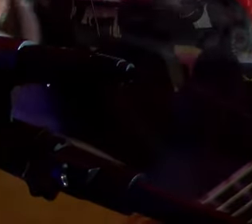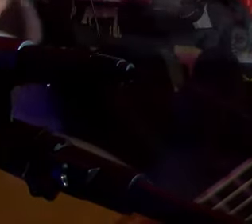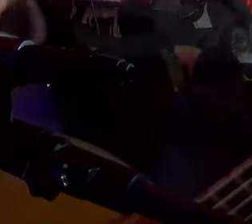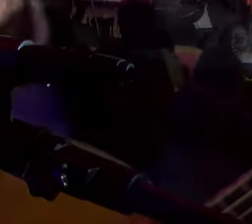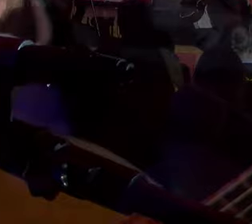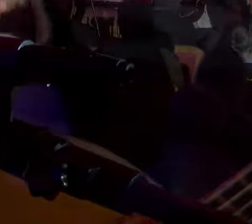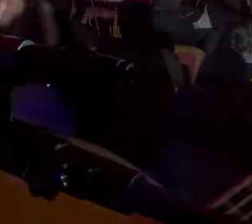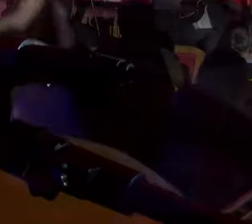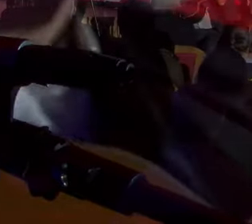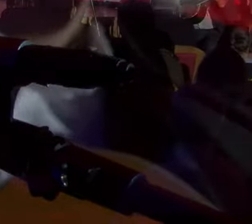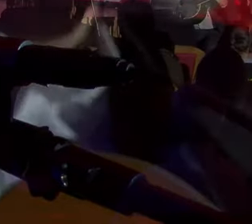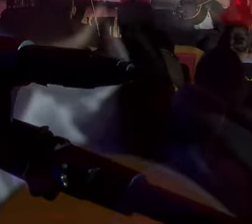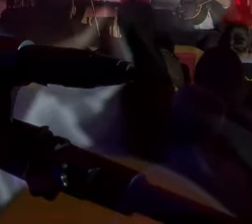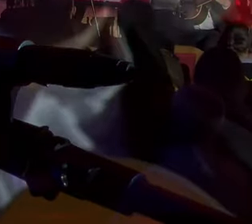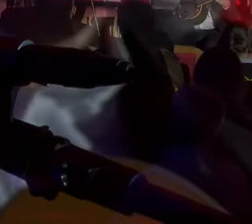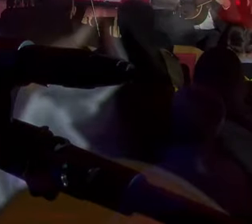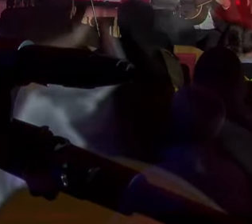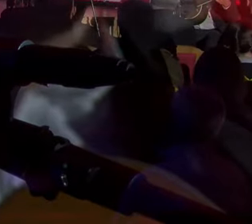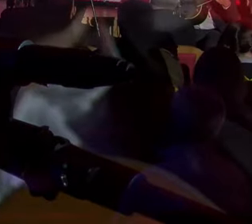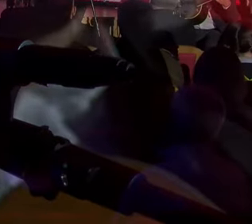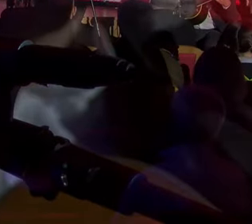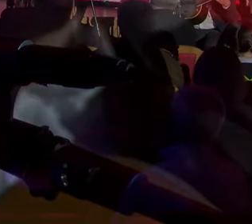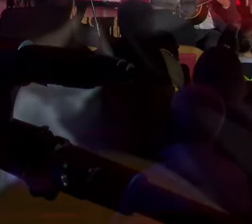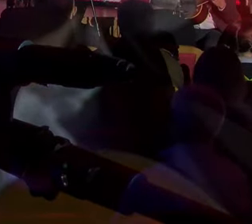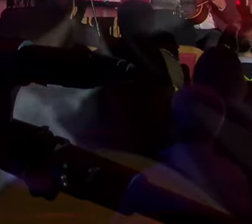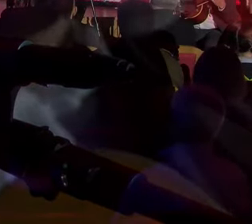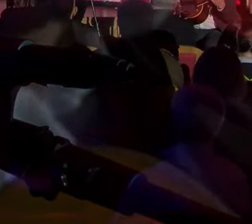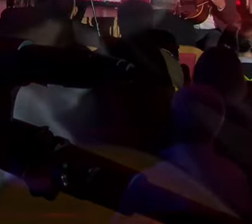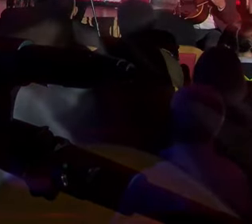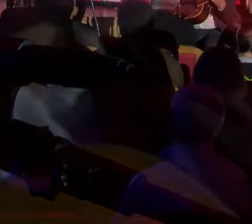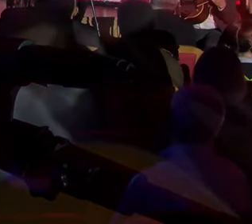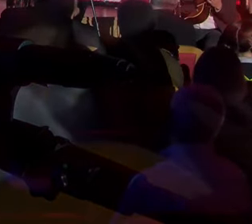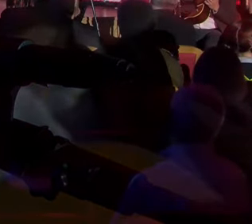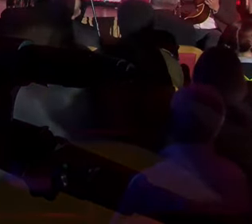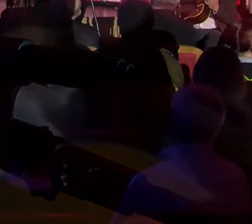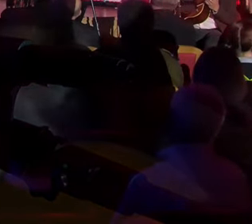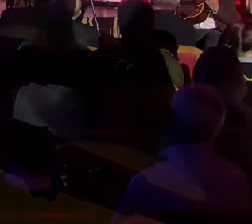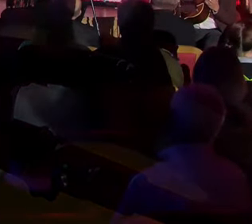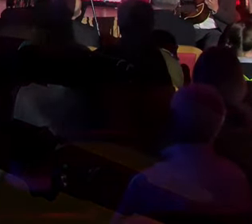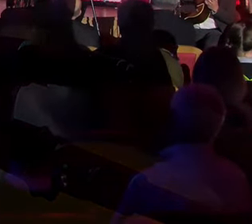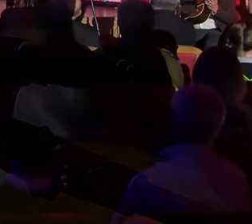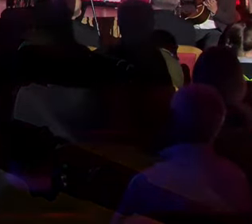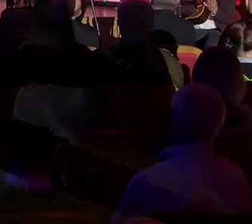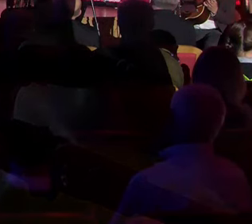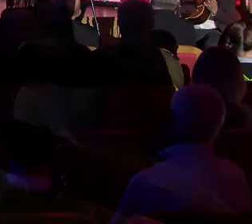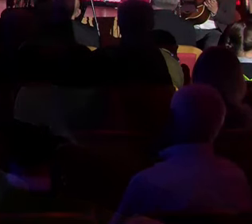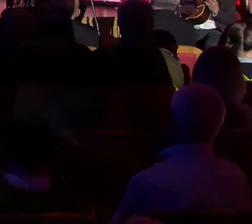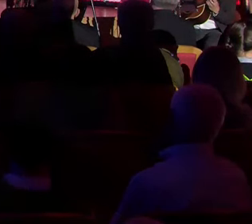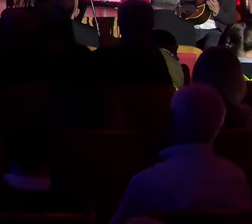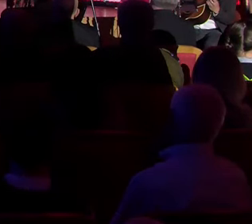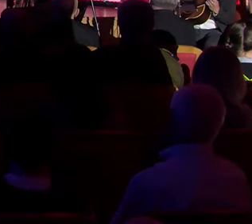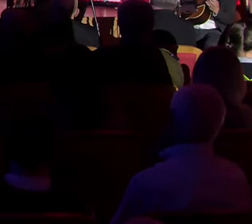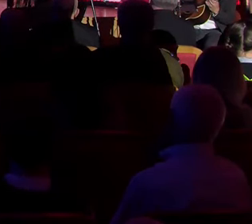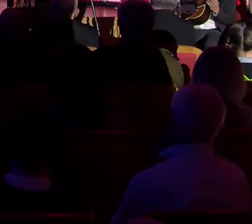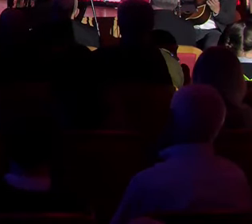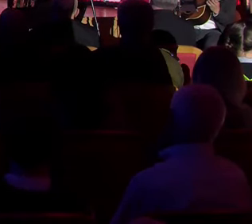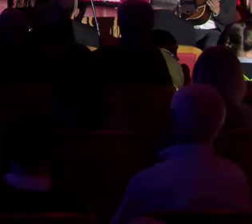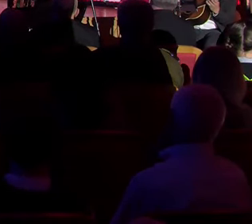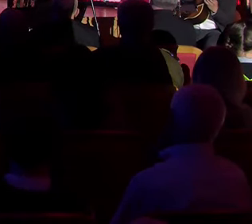gotowego gnuśna zima wstawa.